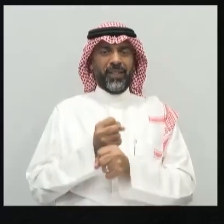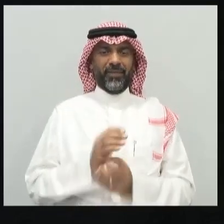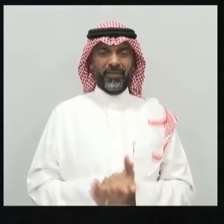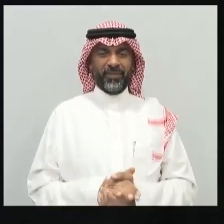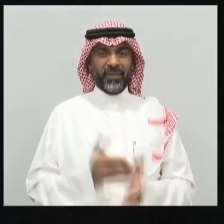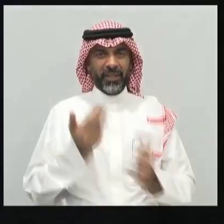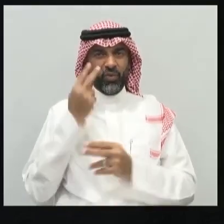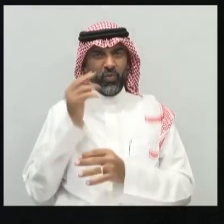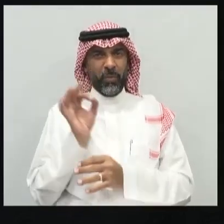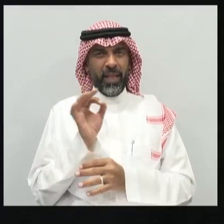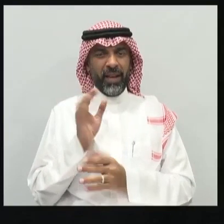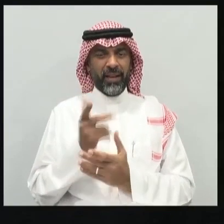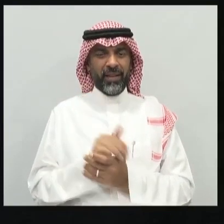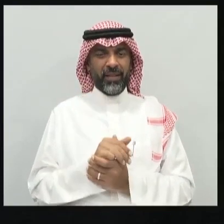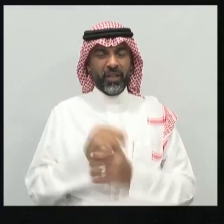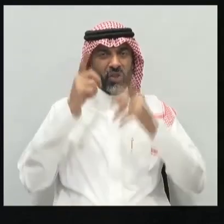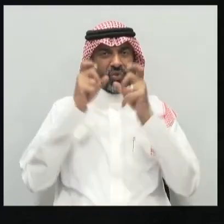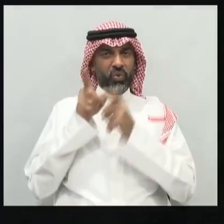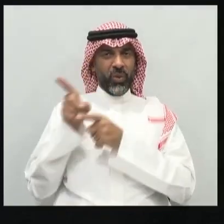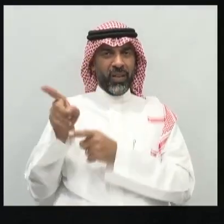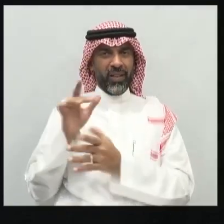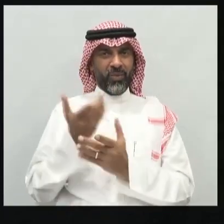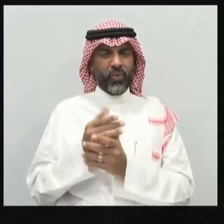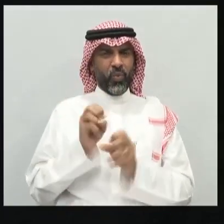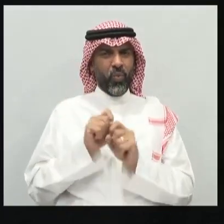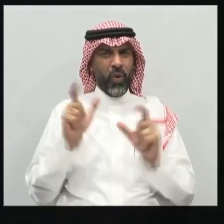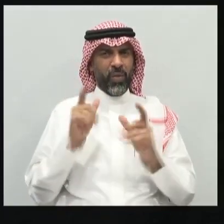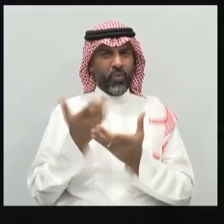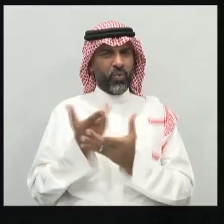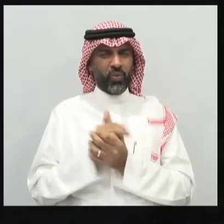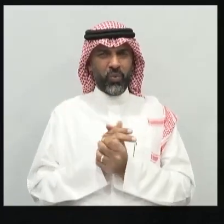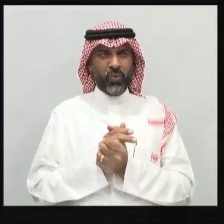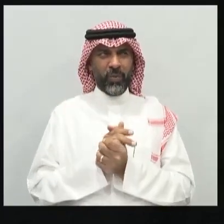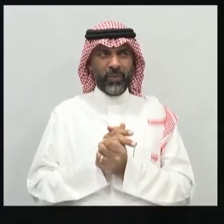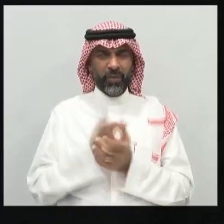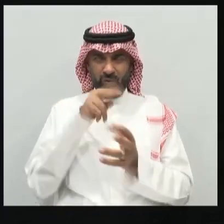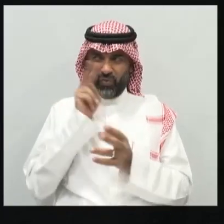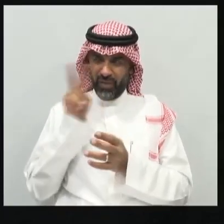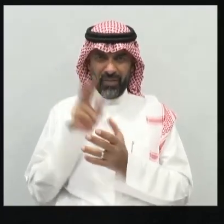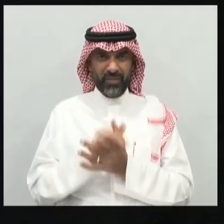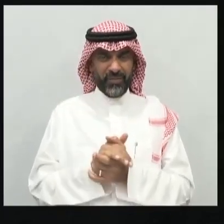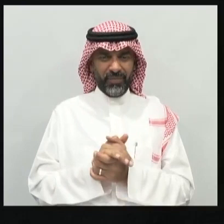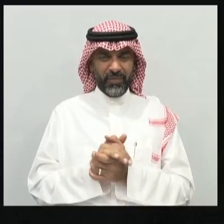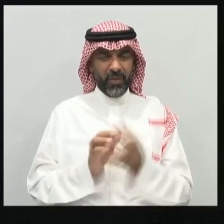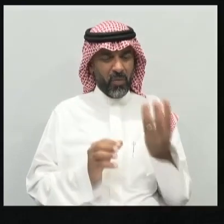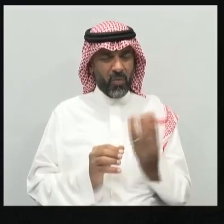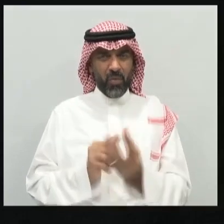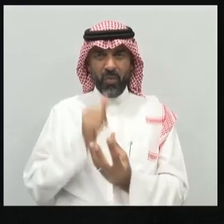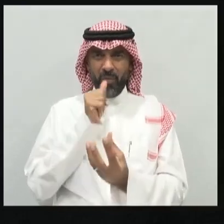تعالوا نشوف امثله مع بعض الصوره التاليه شو توضح تزين عندنا قوارير